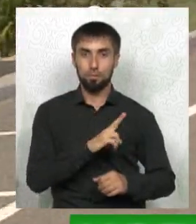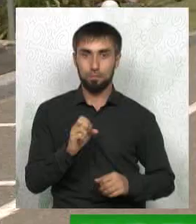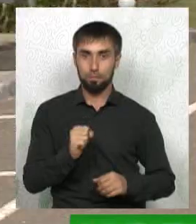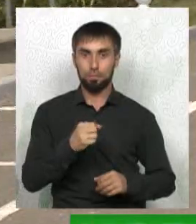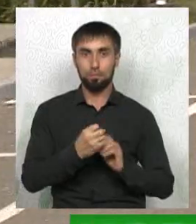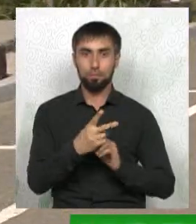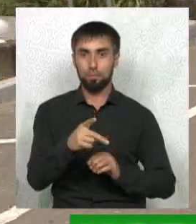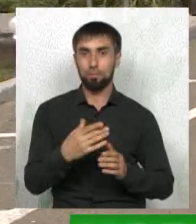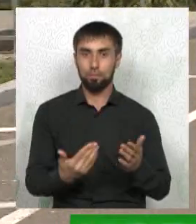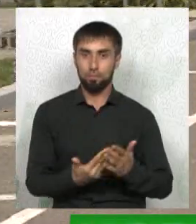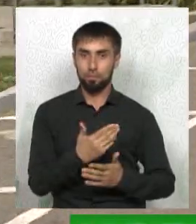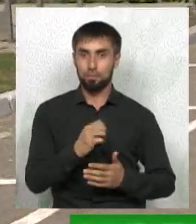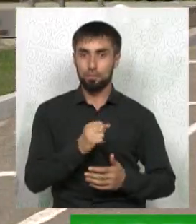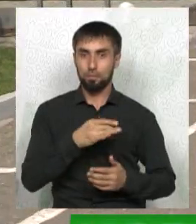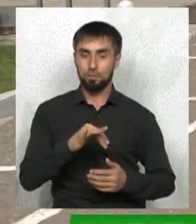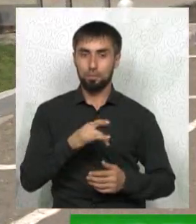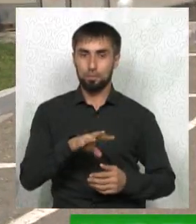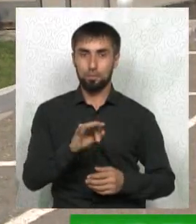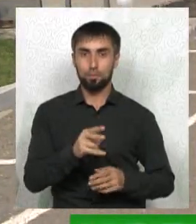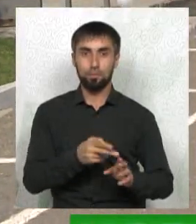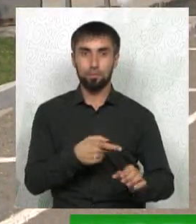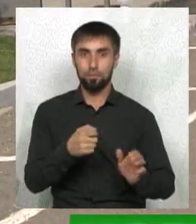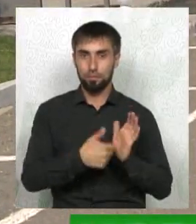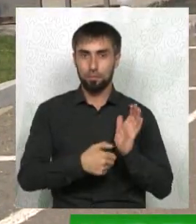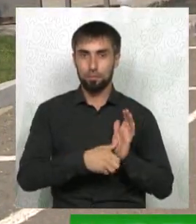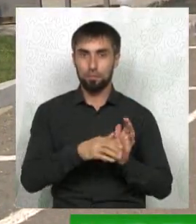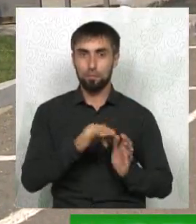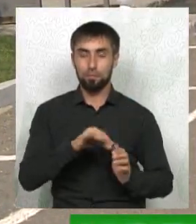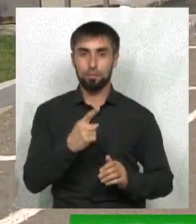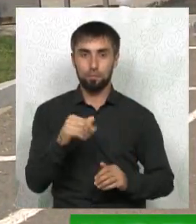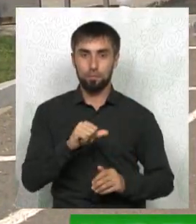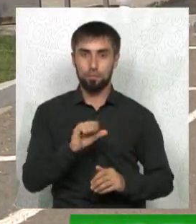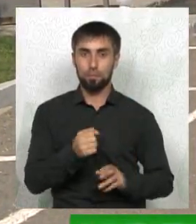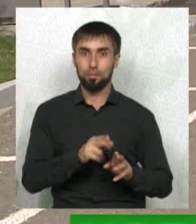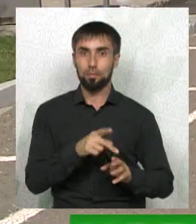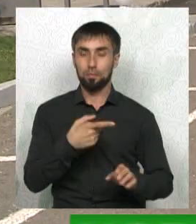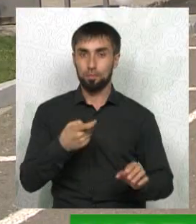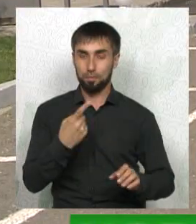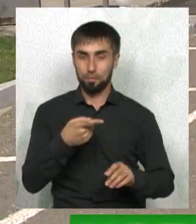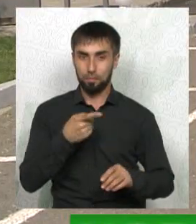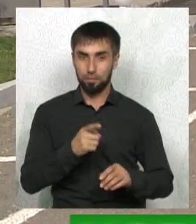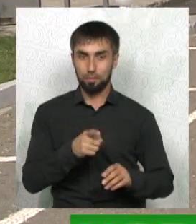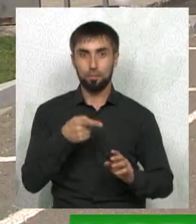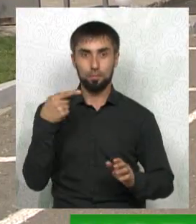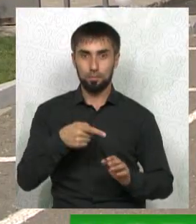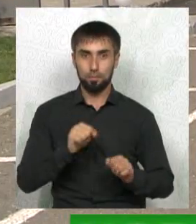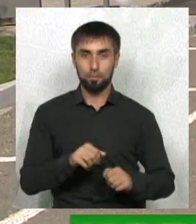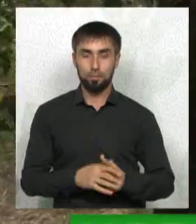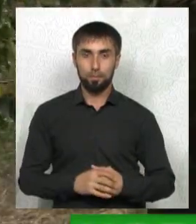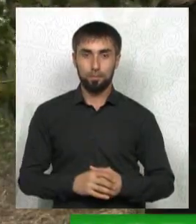Он усовершенствованный. В автоматическом режиме производит 600 выстрелов в минуту, а в режиме отсечки и вовсе 1000